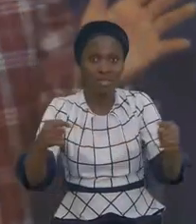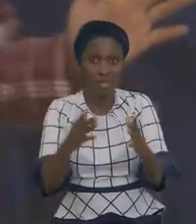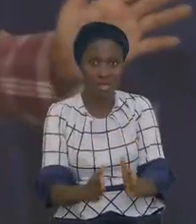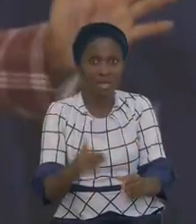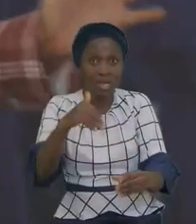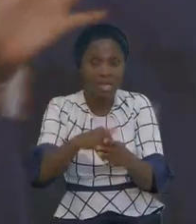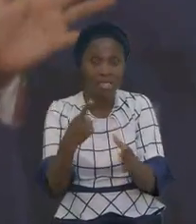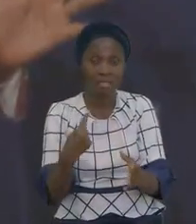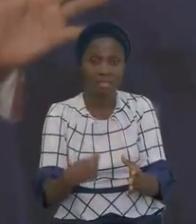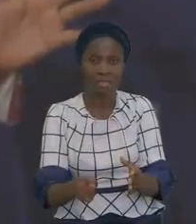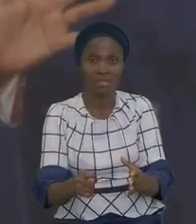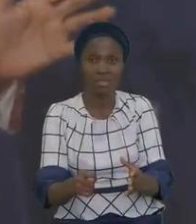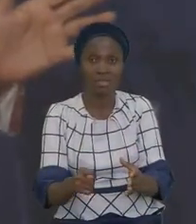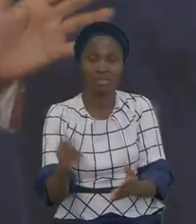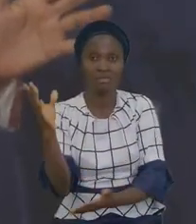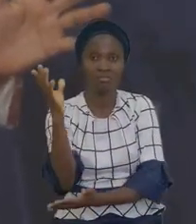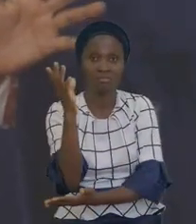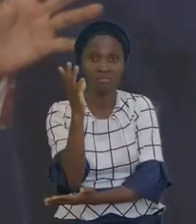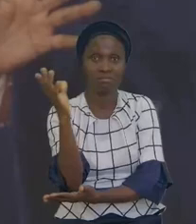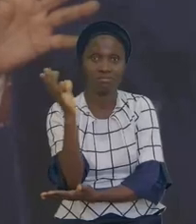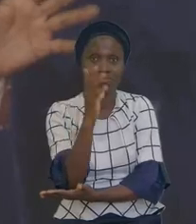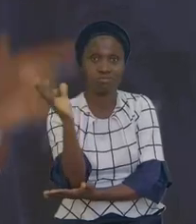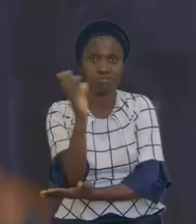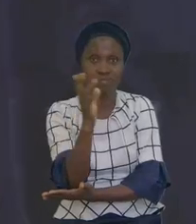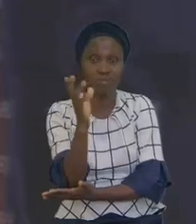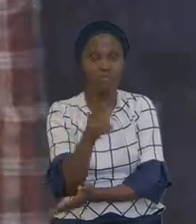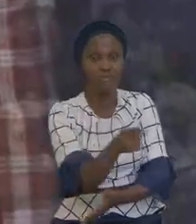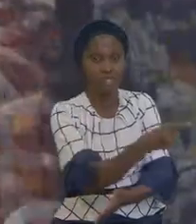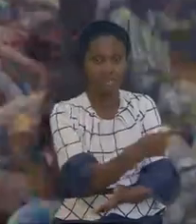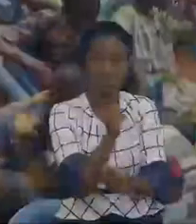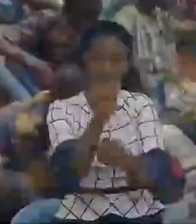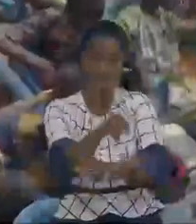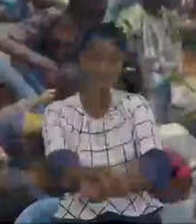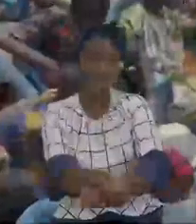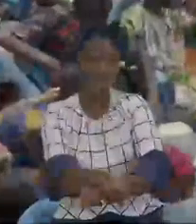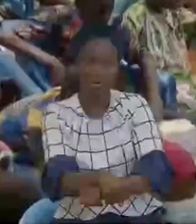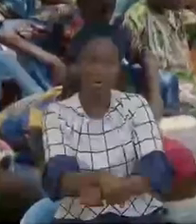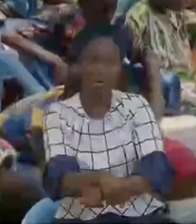Ils ont triomphé sur Pharaon et ses chars dans la mer Rouge.